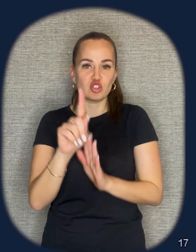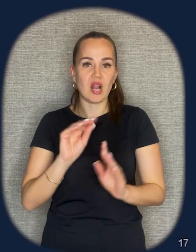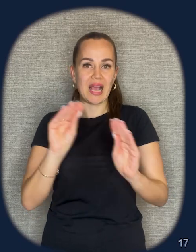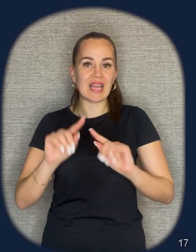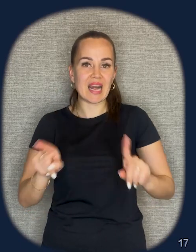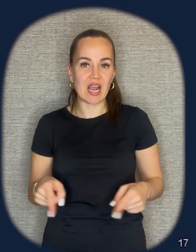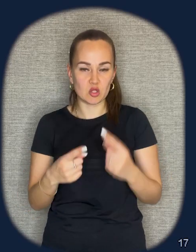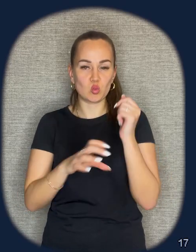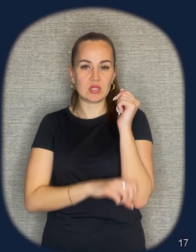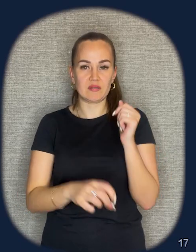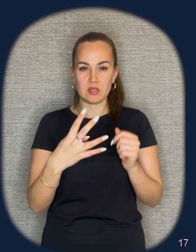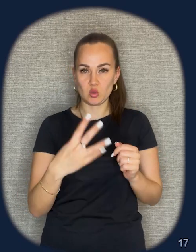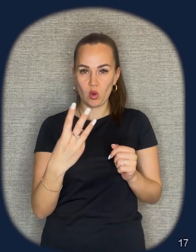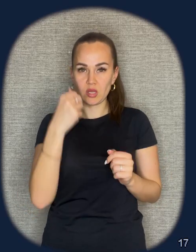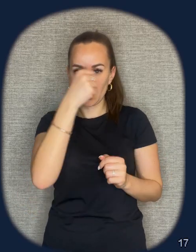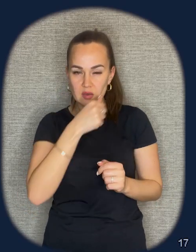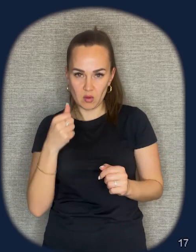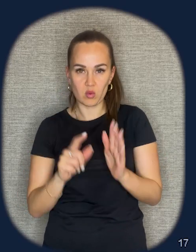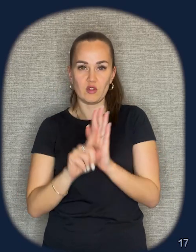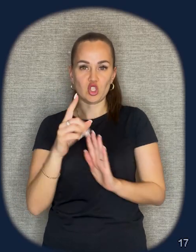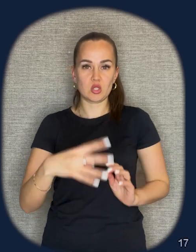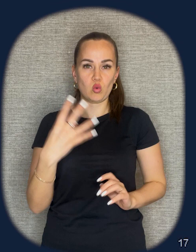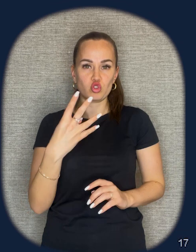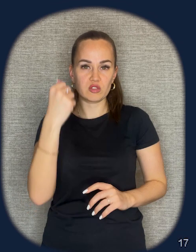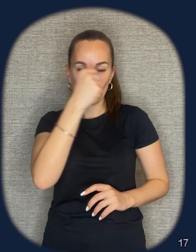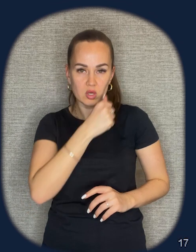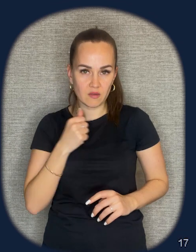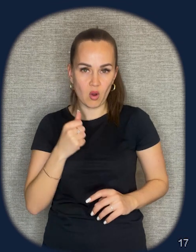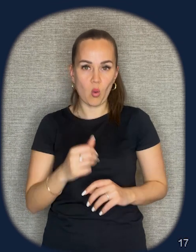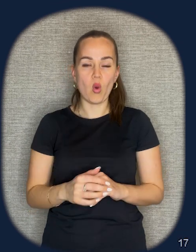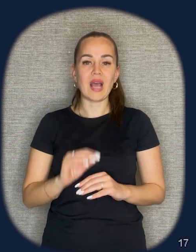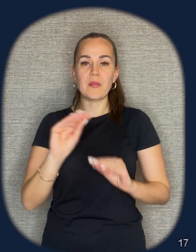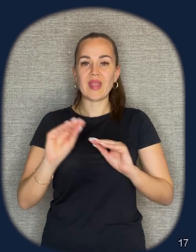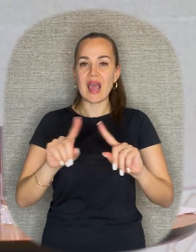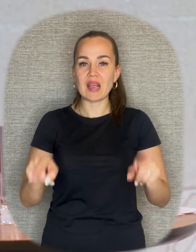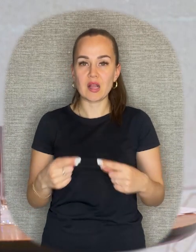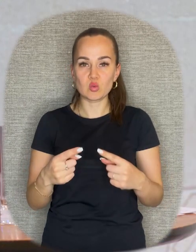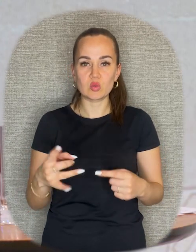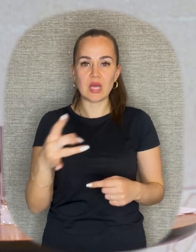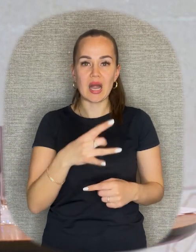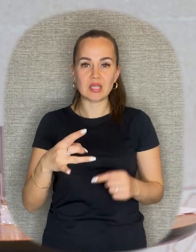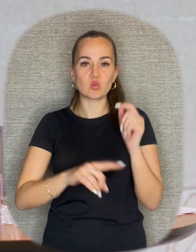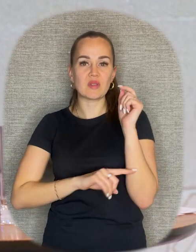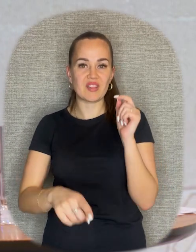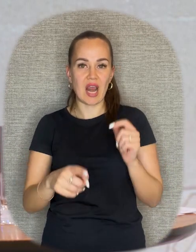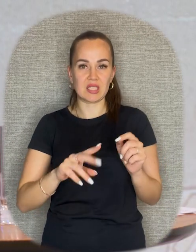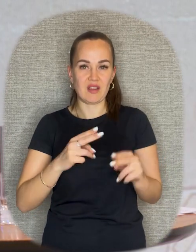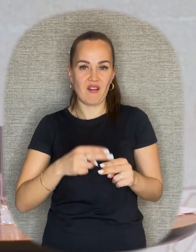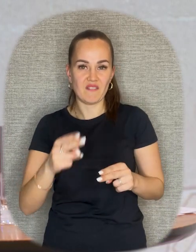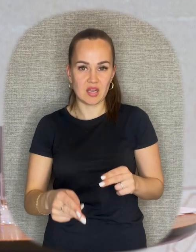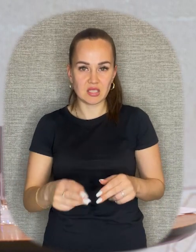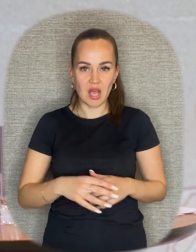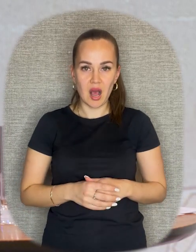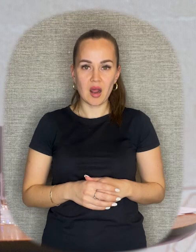площади которую создали уже после снятия блокады когда началась реконструкция в конце сорок третьего в